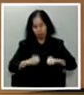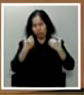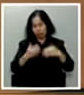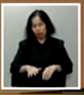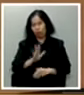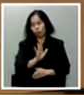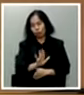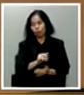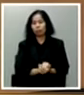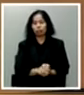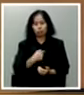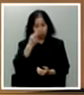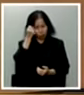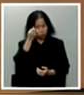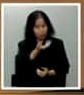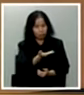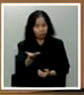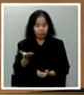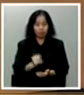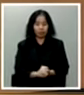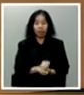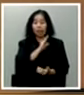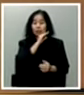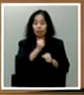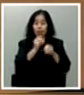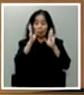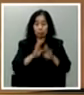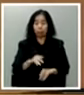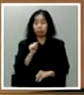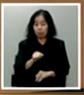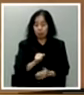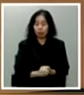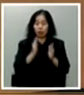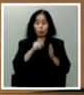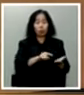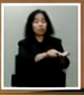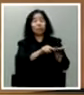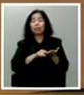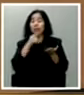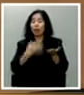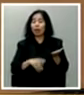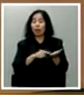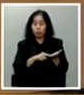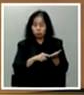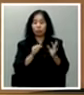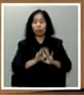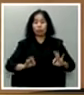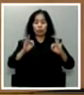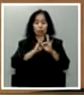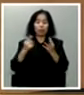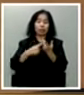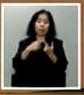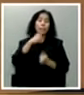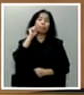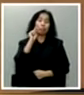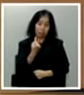านะครับอันนี้เราก็ต้องเข้าใจกันว่าเมื่อเป็นอย่างนี้เมื่อผู้เสนอยืนยันนะครับก็จำเป็นต้องนับคะแนนใหม่เพ